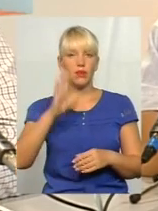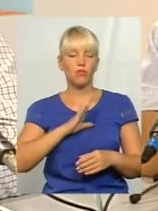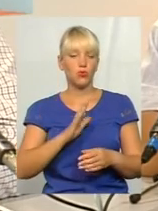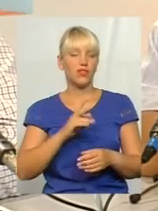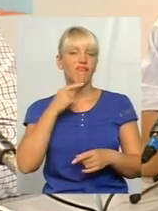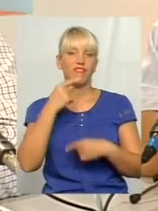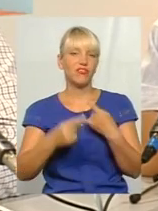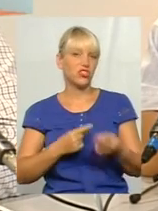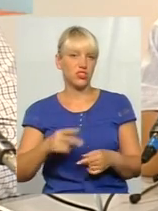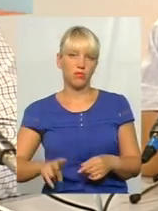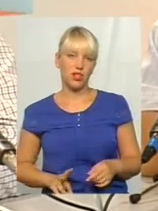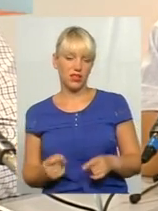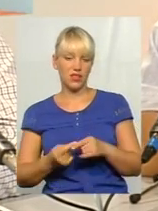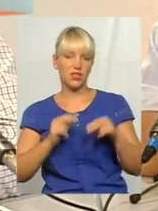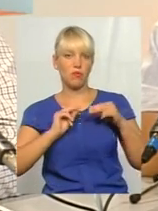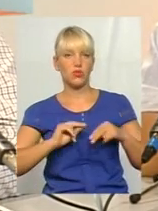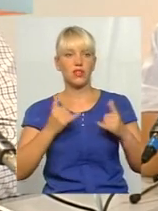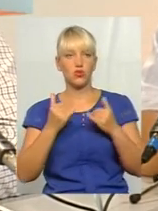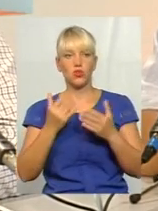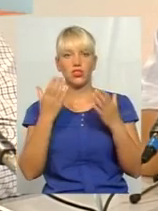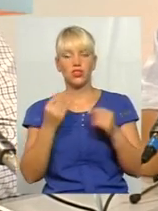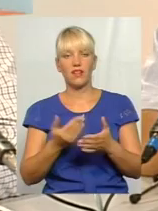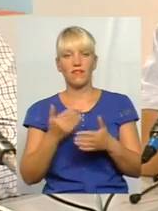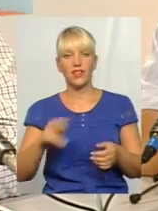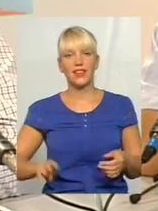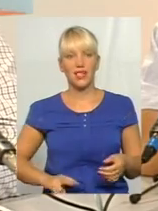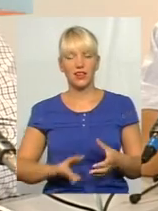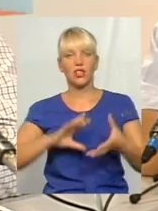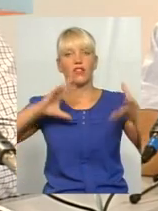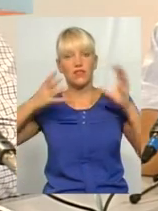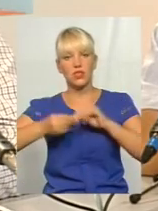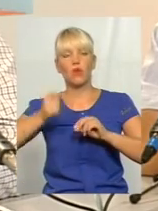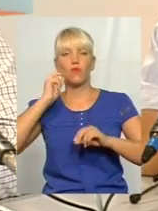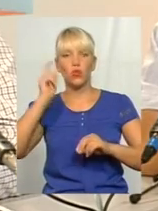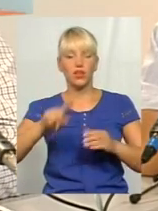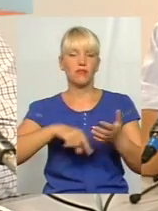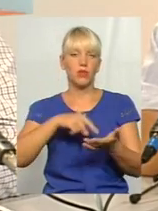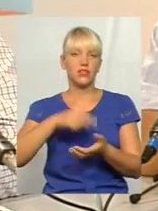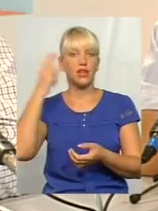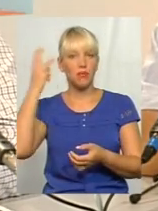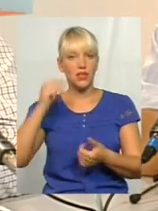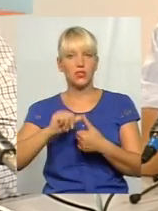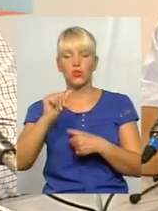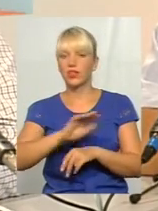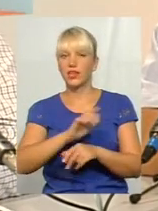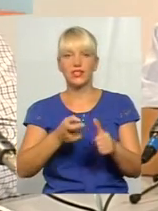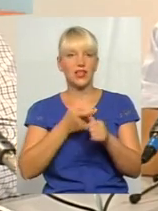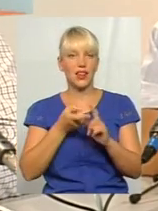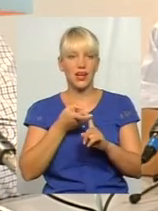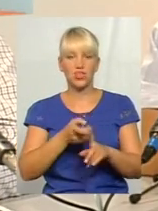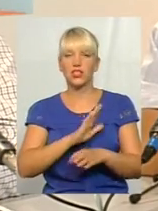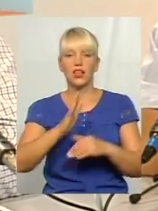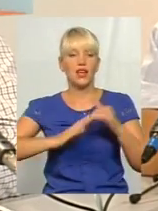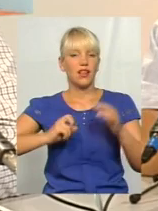цій посаді на сьогоднішній день від директора в цілому в Україні в місті Хмельницькому зокрема не залежить ні кадрова